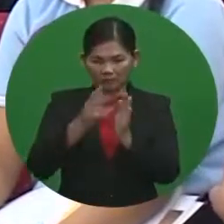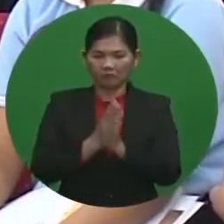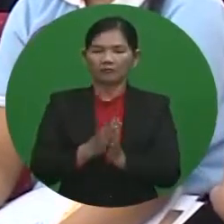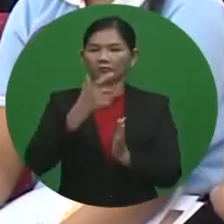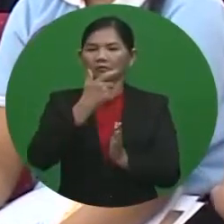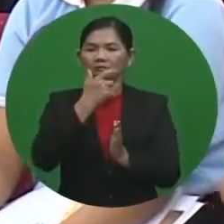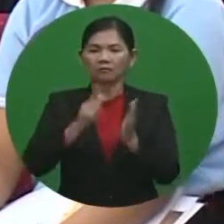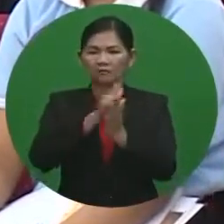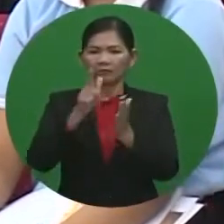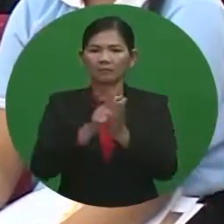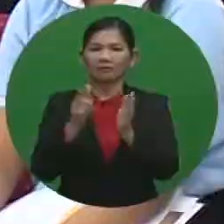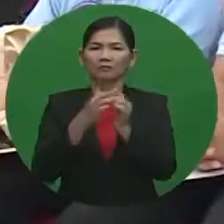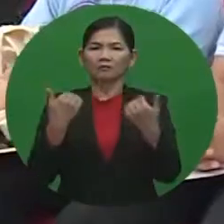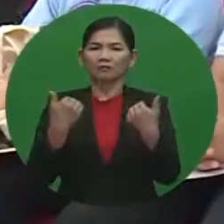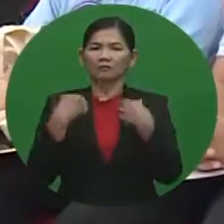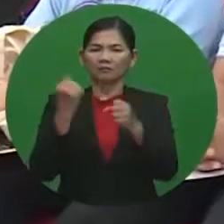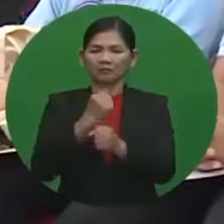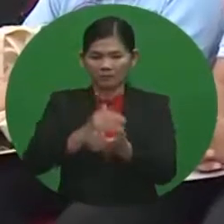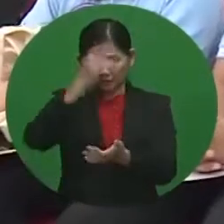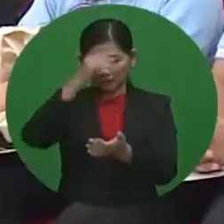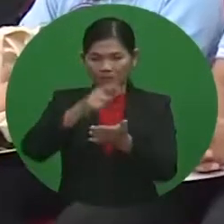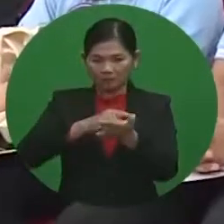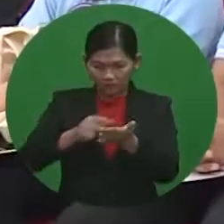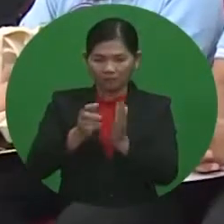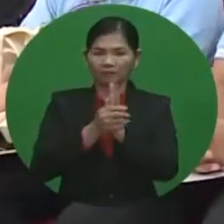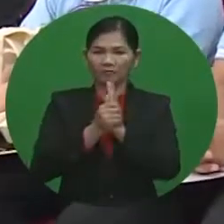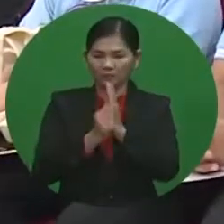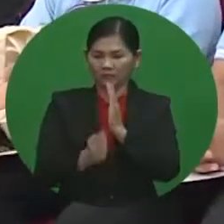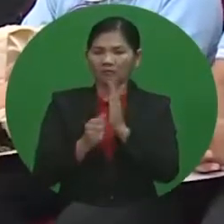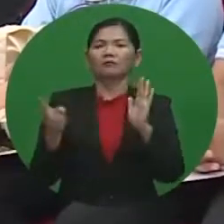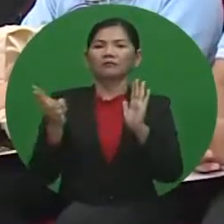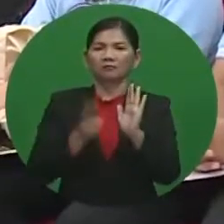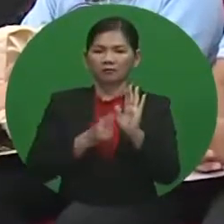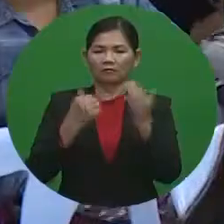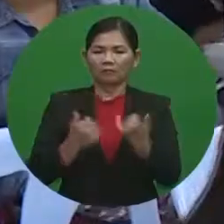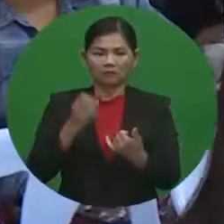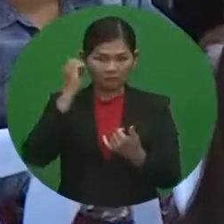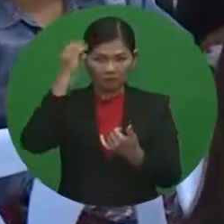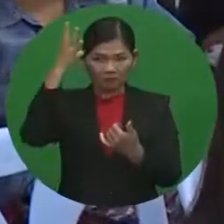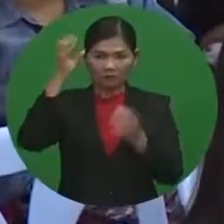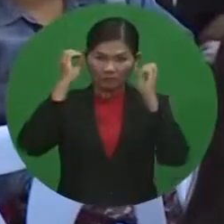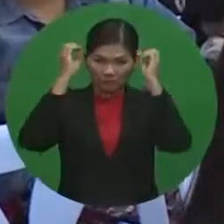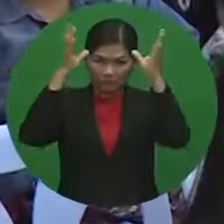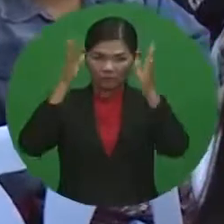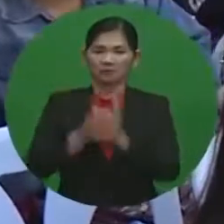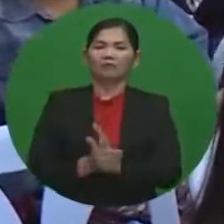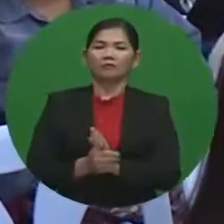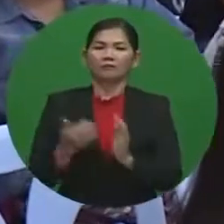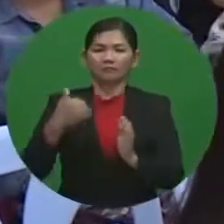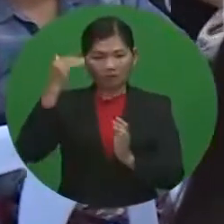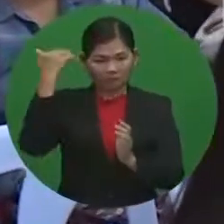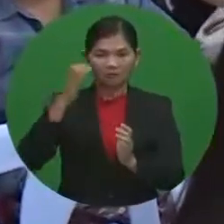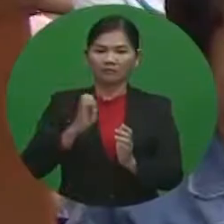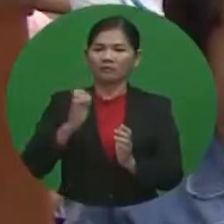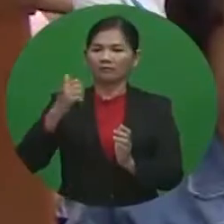ភាសាជាតិនិងអន្តរជាតិដែលធ្វើឲ្យនិស្សិត Belty មានជំនាញវិជ្ជាជីវៈច្បាស់លាស់និងចំណេះដឹងយ៉ាងទូលំទូលាយលោកលីប៊ុ